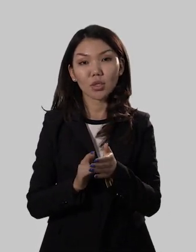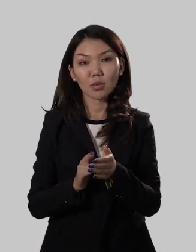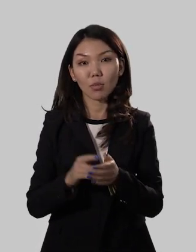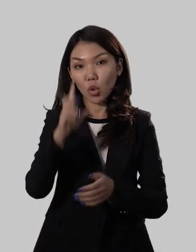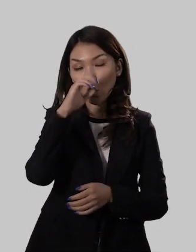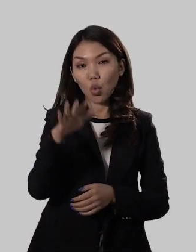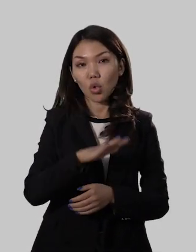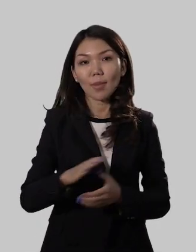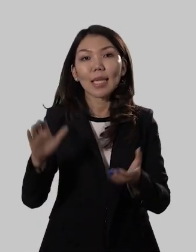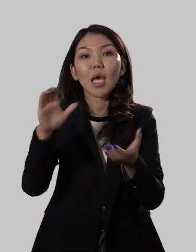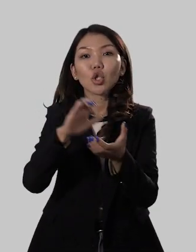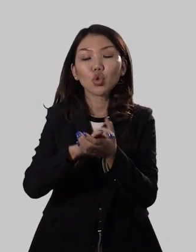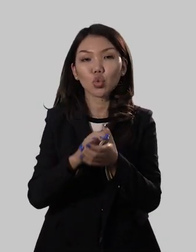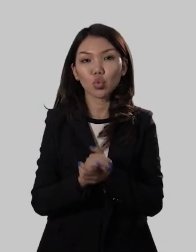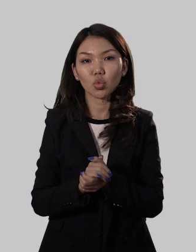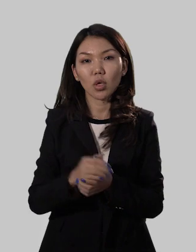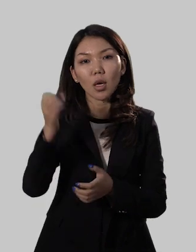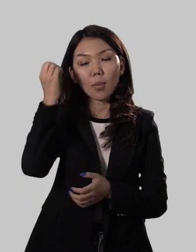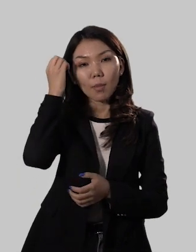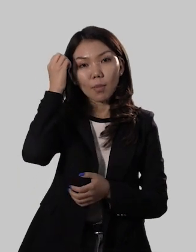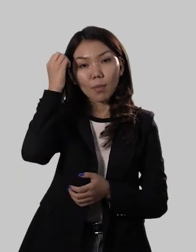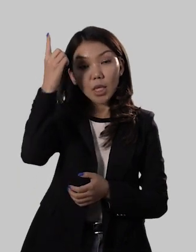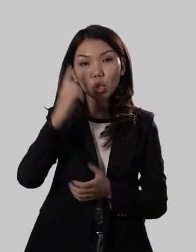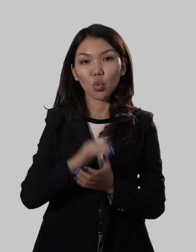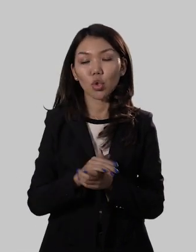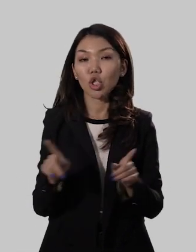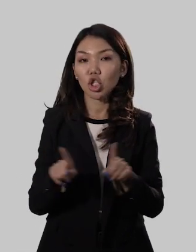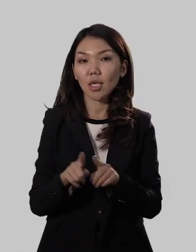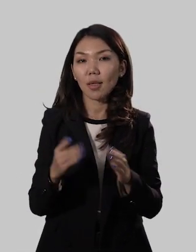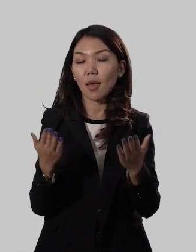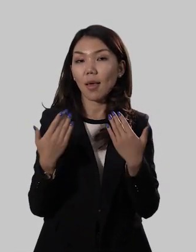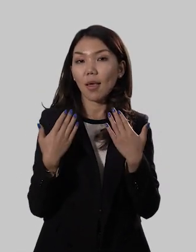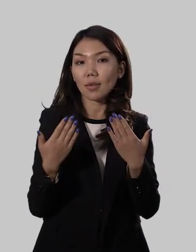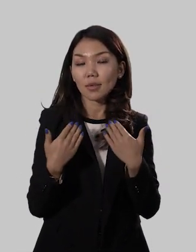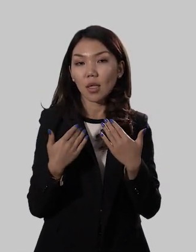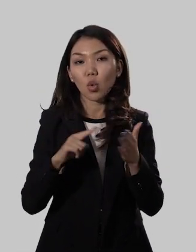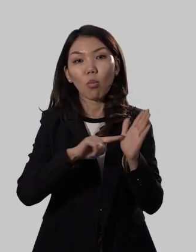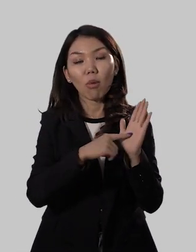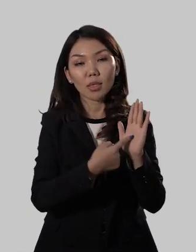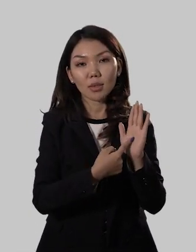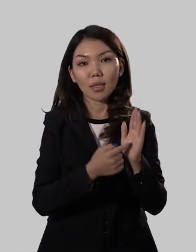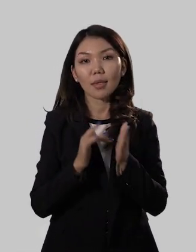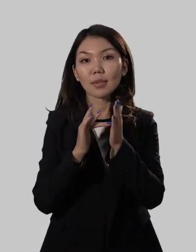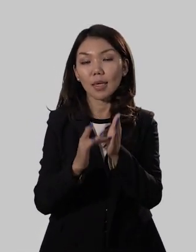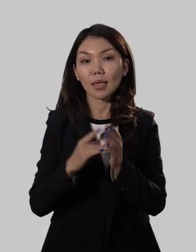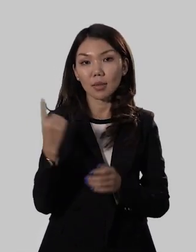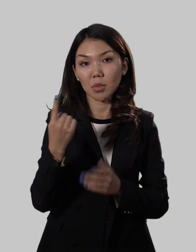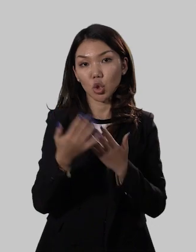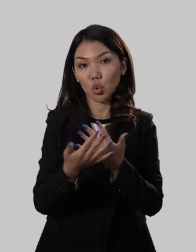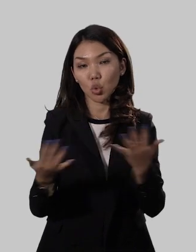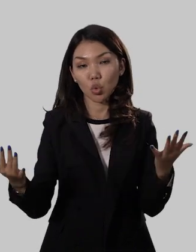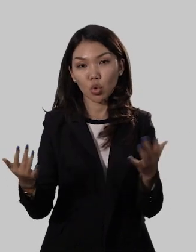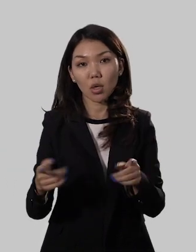Туризм өлкө менен таанышуу, билүү жана эс алуу максатында саякаттоонун бир